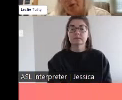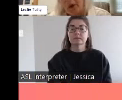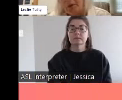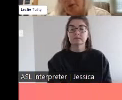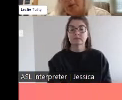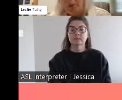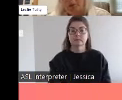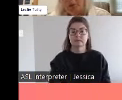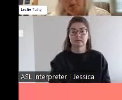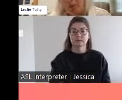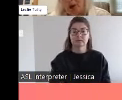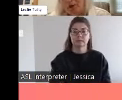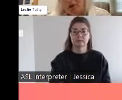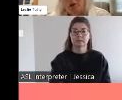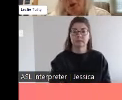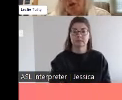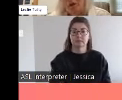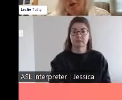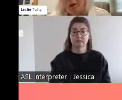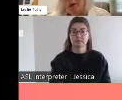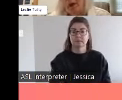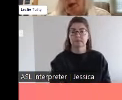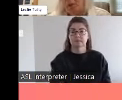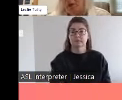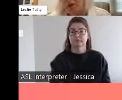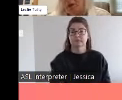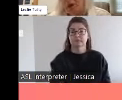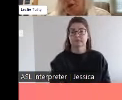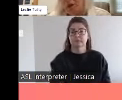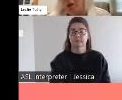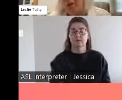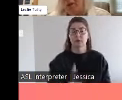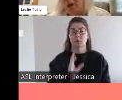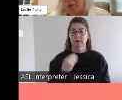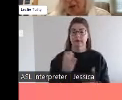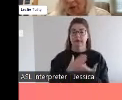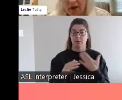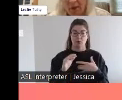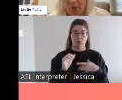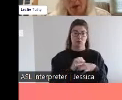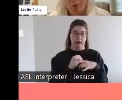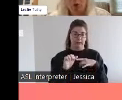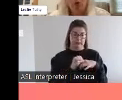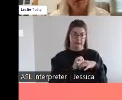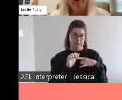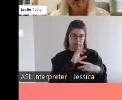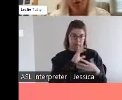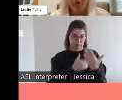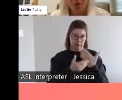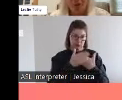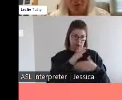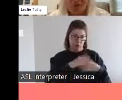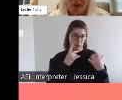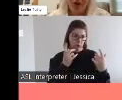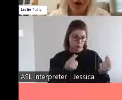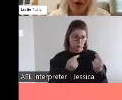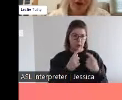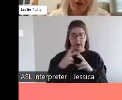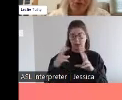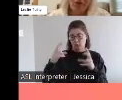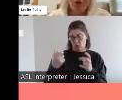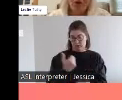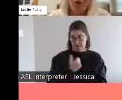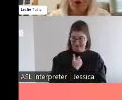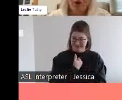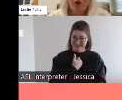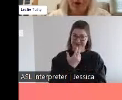Donc, je veux vous donner un peu d'enjeux de la pratique clinique. En matière d'évaluation, je me